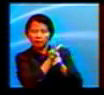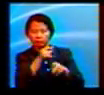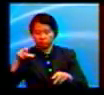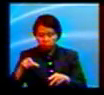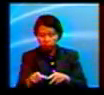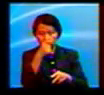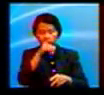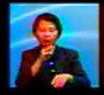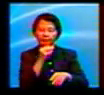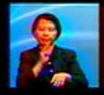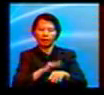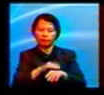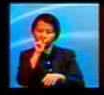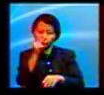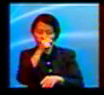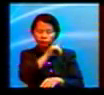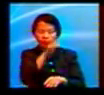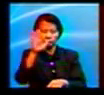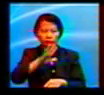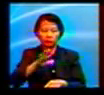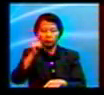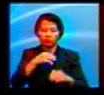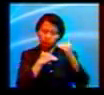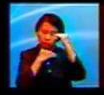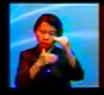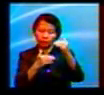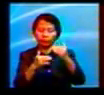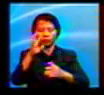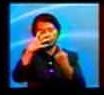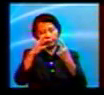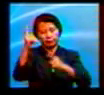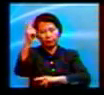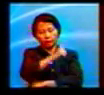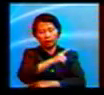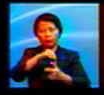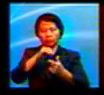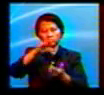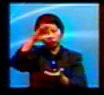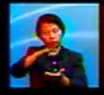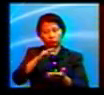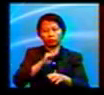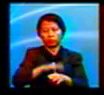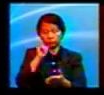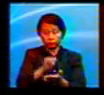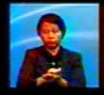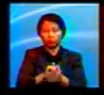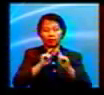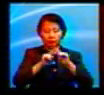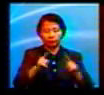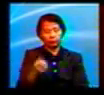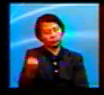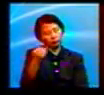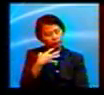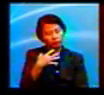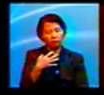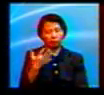perlu mengambil masa sedikit. Mereka menjangkakan bahawa dalam tempoh 14 hari atau kurang daripada waktu tersebut. Tetapi difahamkan